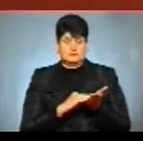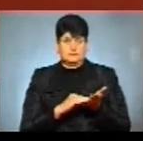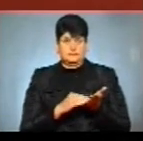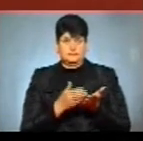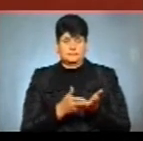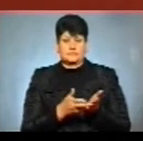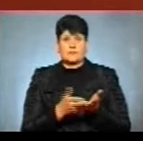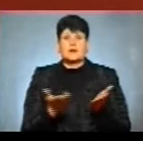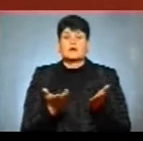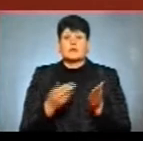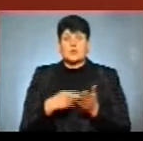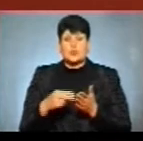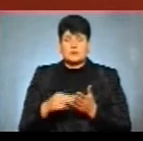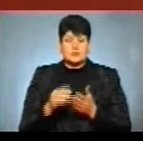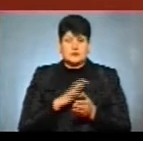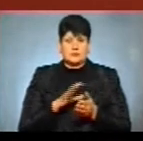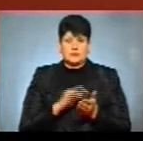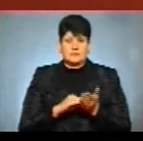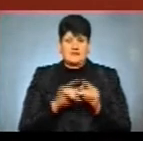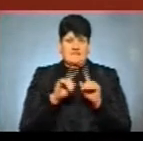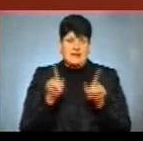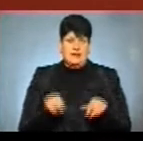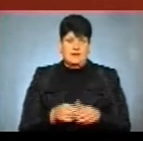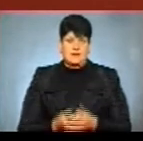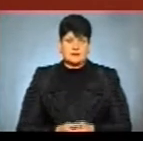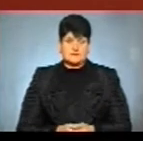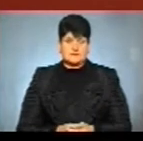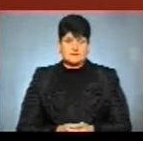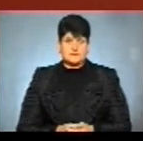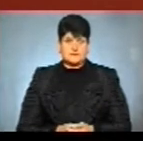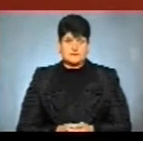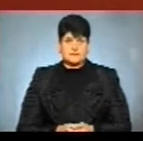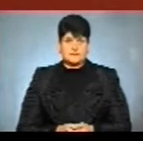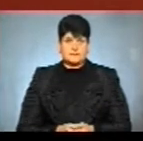було. Кошти, на які вона придбала, не були відображені в деклараціях. Тобто ці